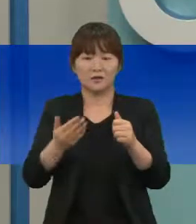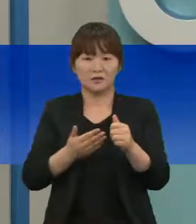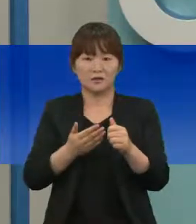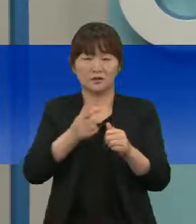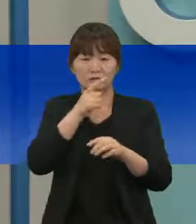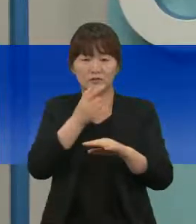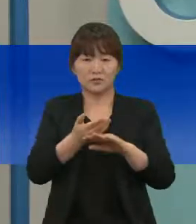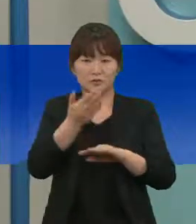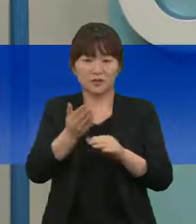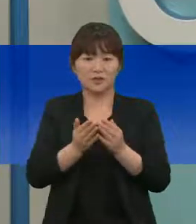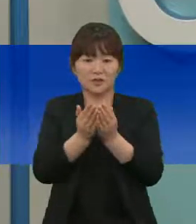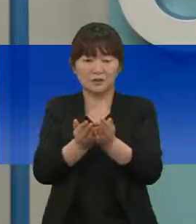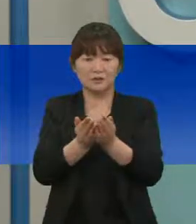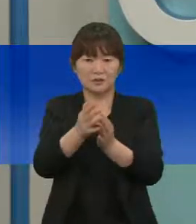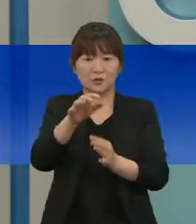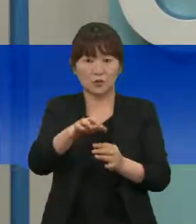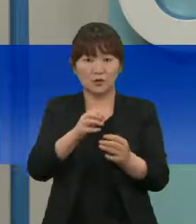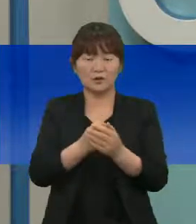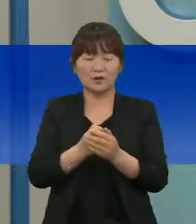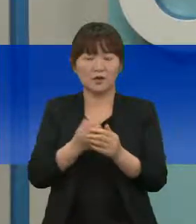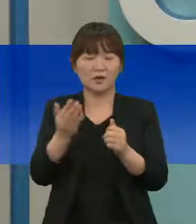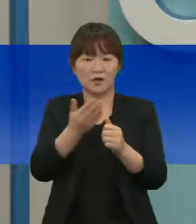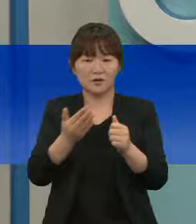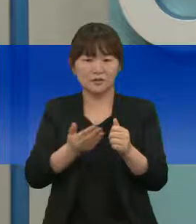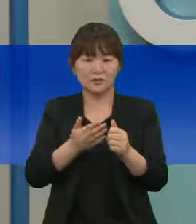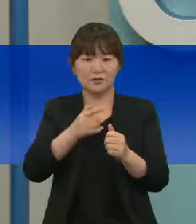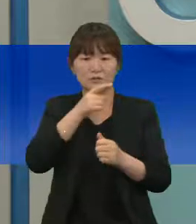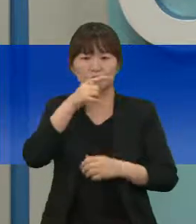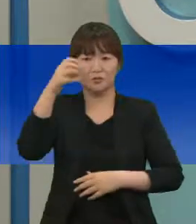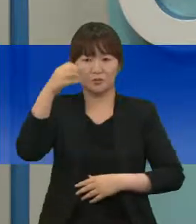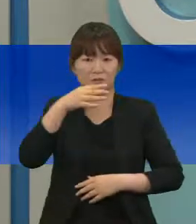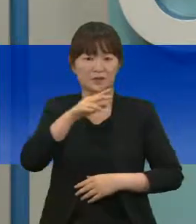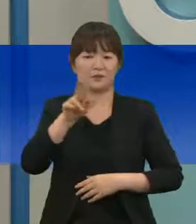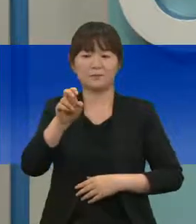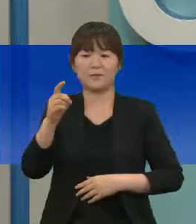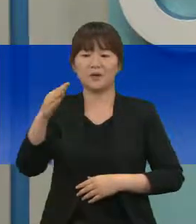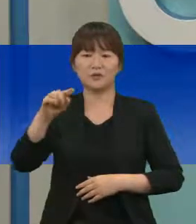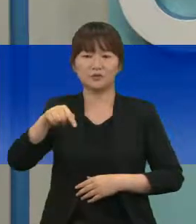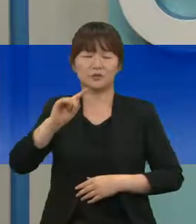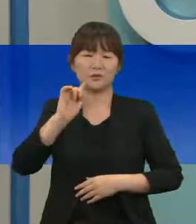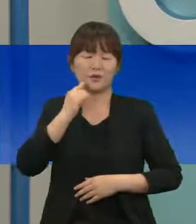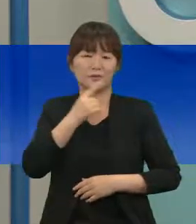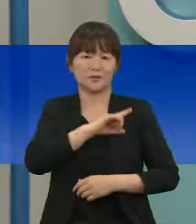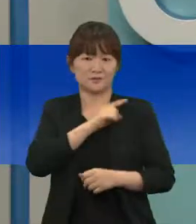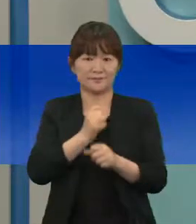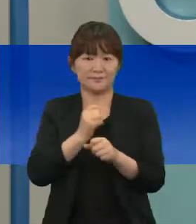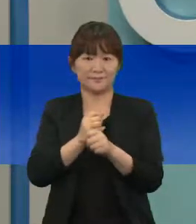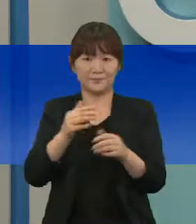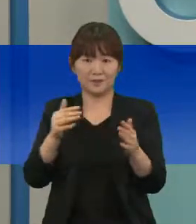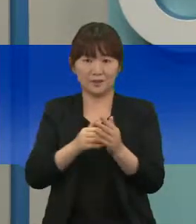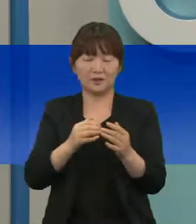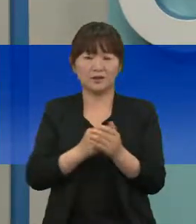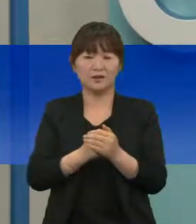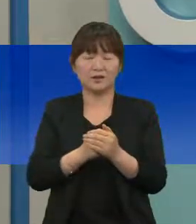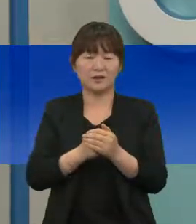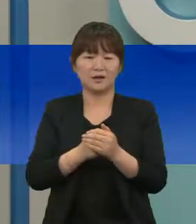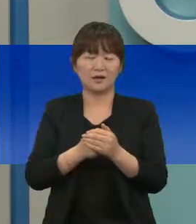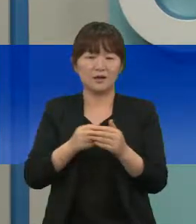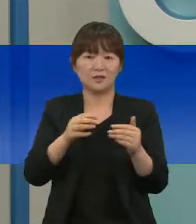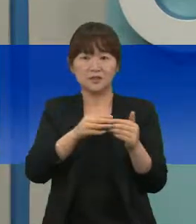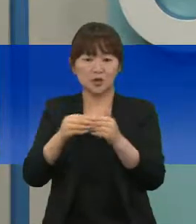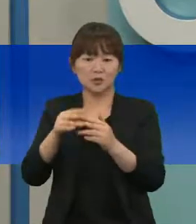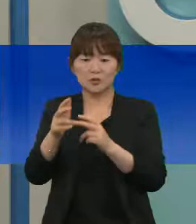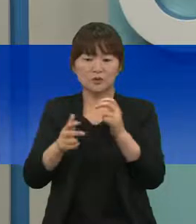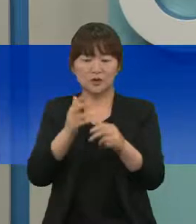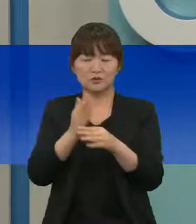형산강 수상 레저타운에 형산강 물빛 마루라는 예쁜 이름이 생겼습니다. 이 물빛 마루는 형산강 프로젝트 선도 사업의